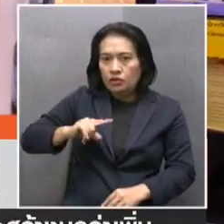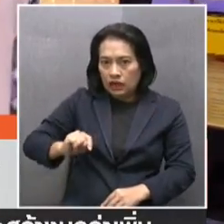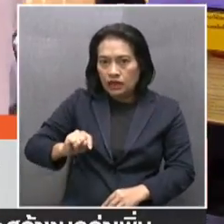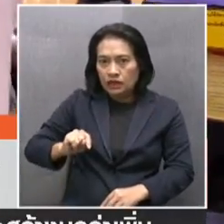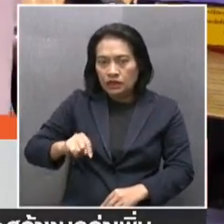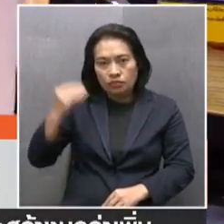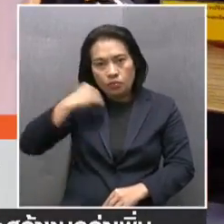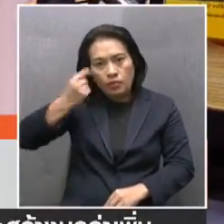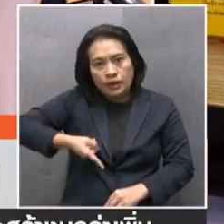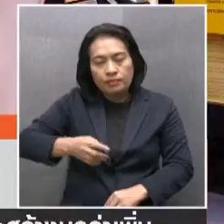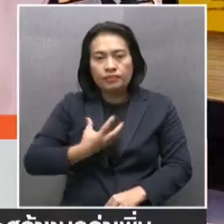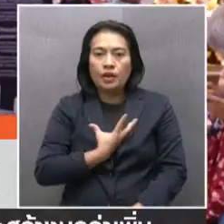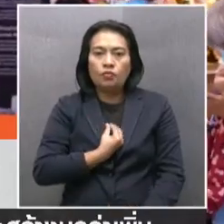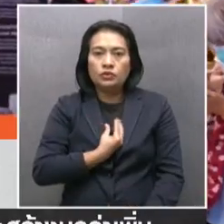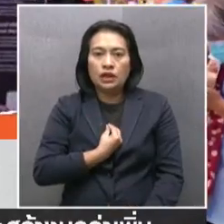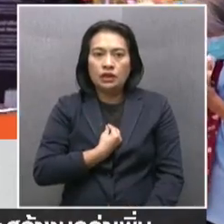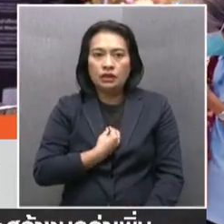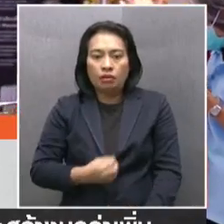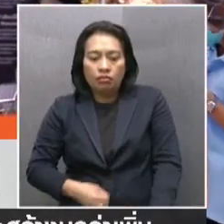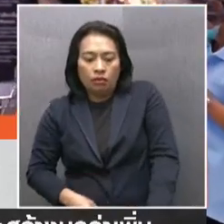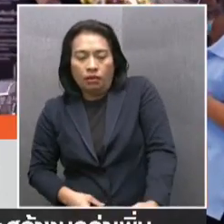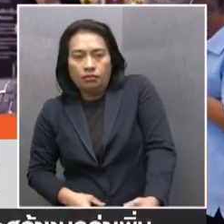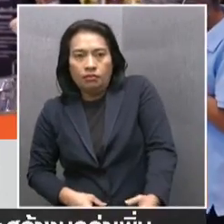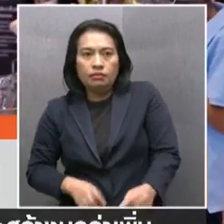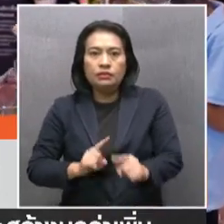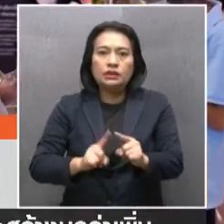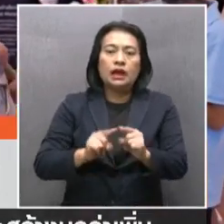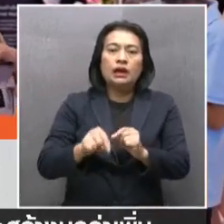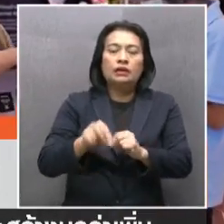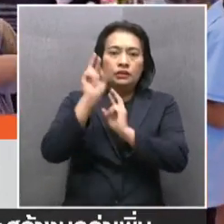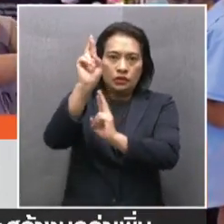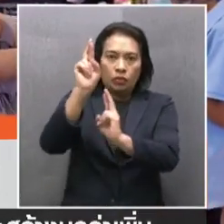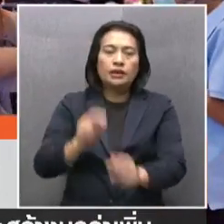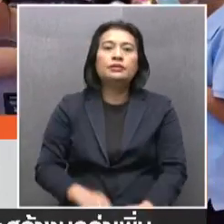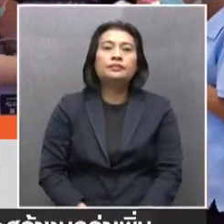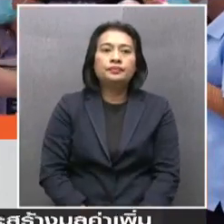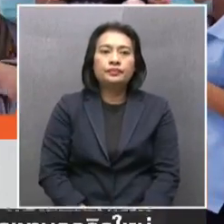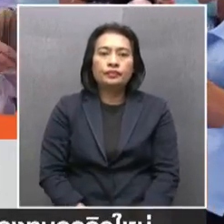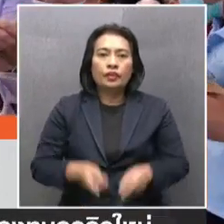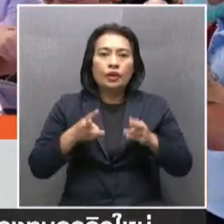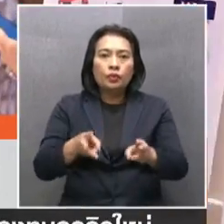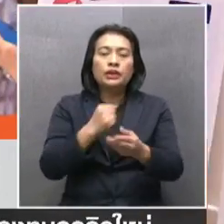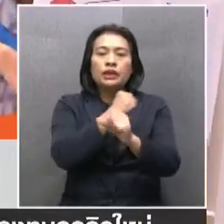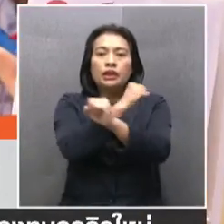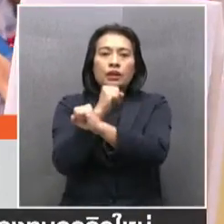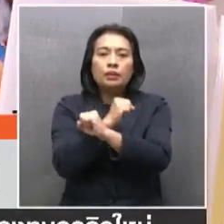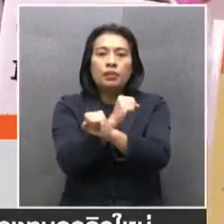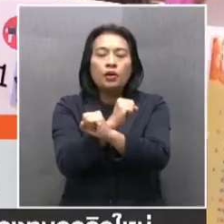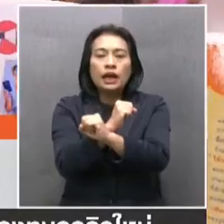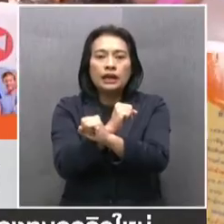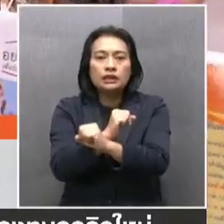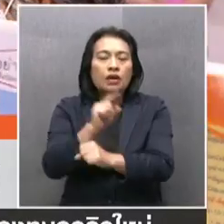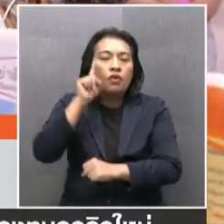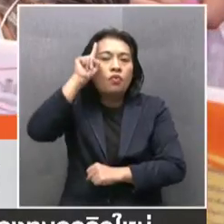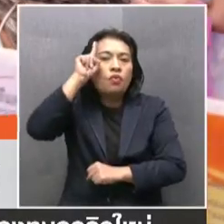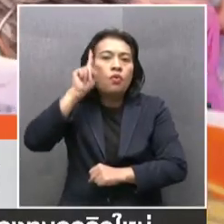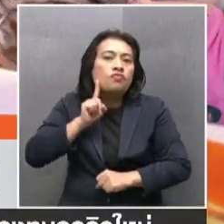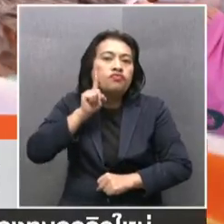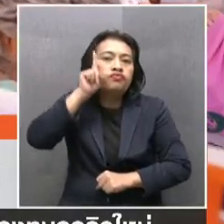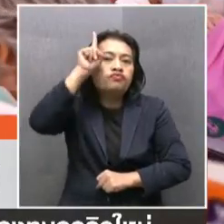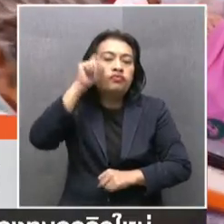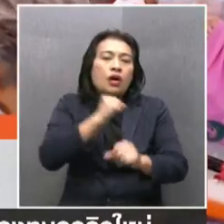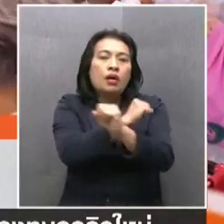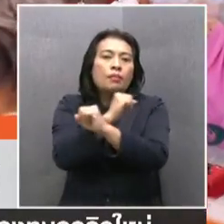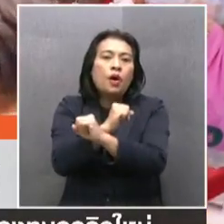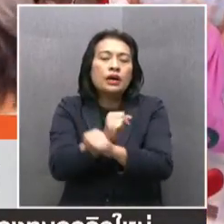รคหัวใจโรคอัมพฤกษ์อัมพาตค่ะ สำหรับวิธีป้องกันและรักษาโรคความดันโลหิตสูงนะครับทำได้โดยการปรับเป